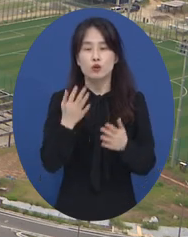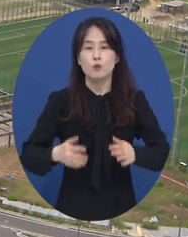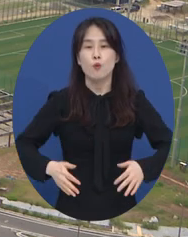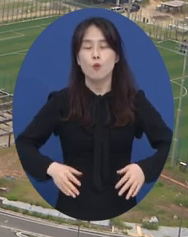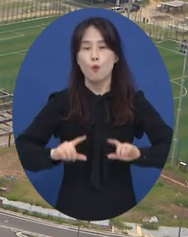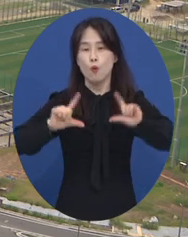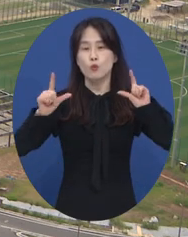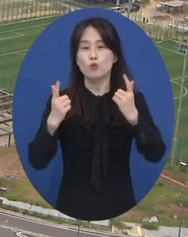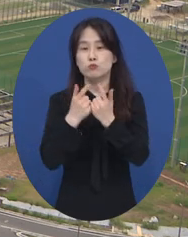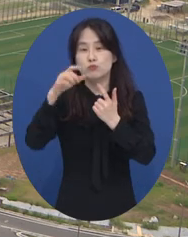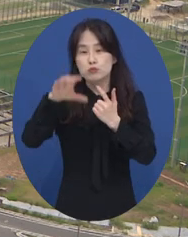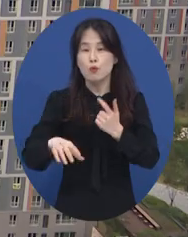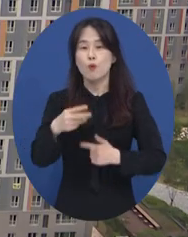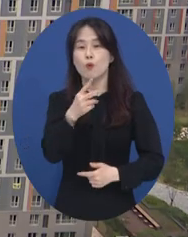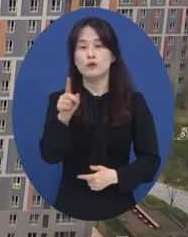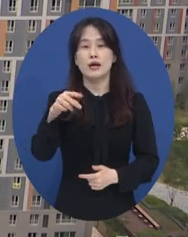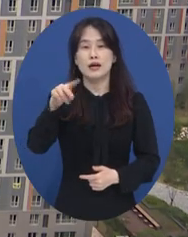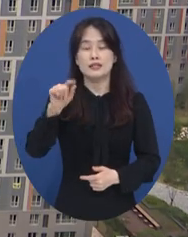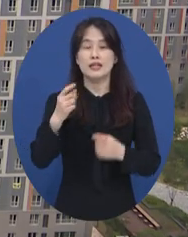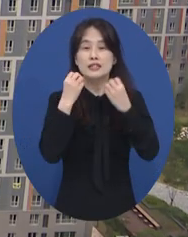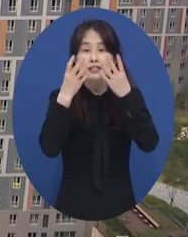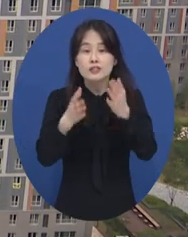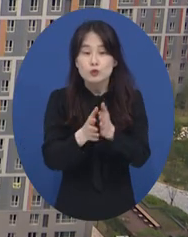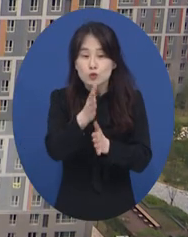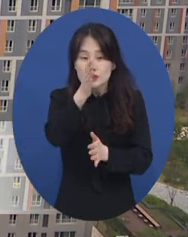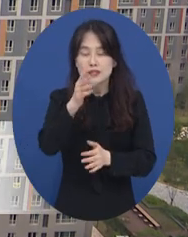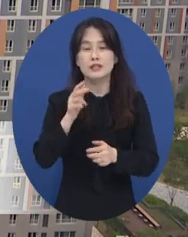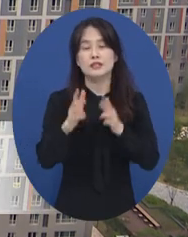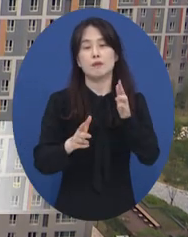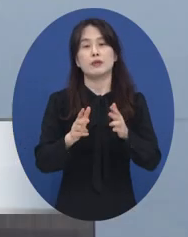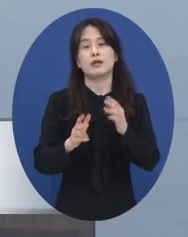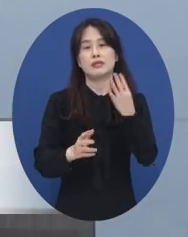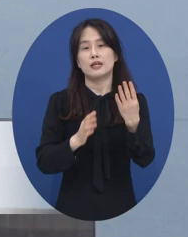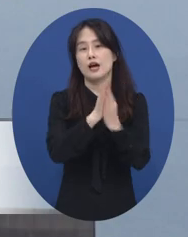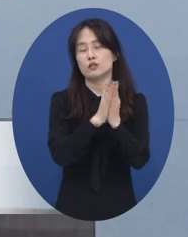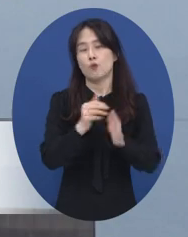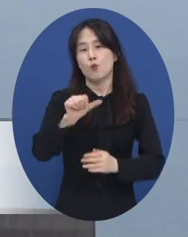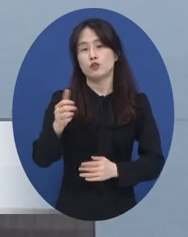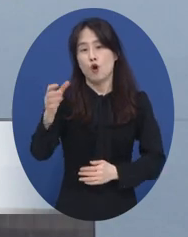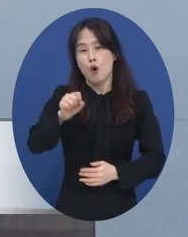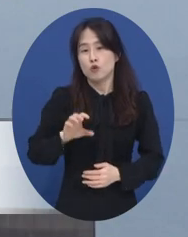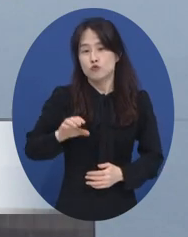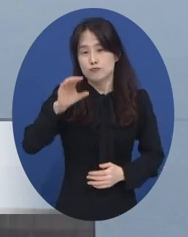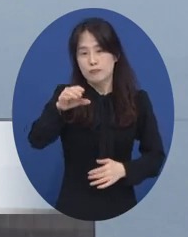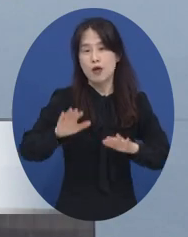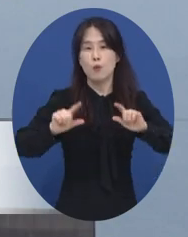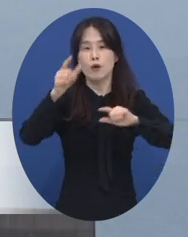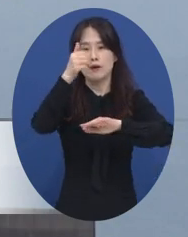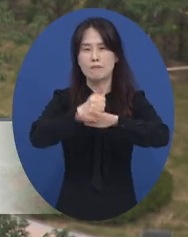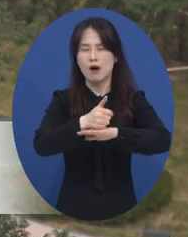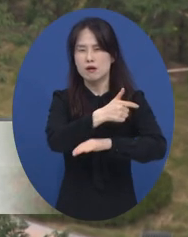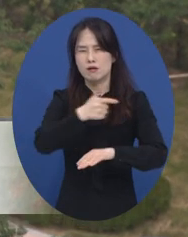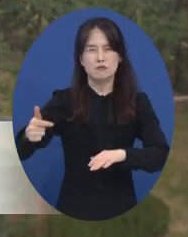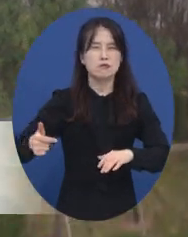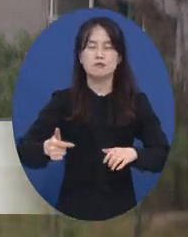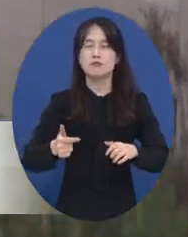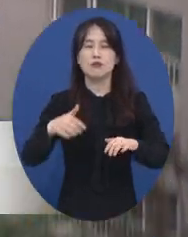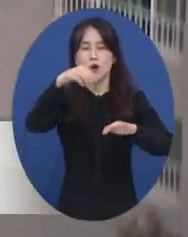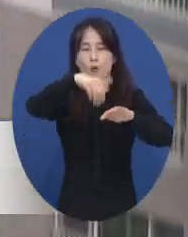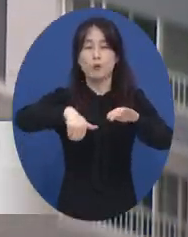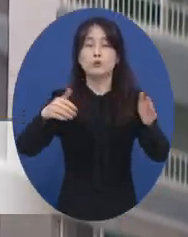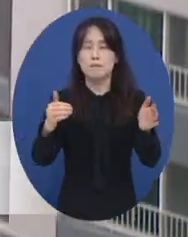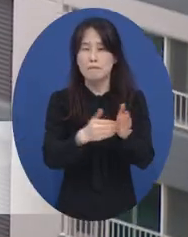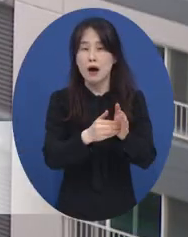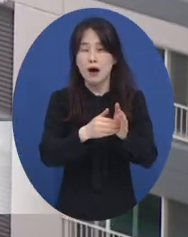경기도 동북부에 자리한 남양주의 다산 신도시. 사업비 약 4조 5천억 원을 투입해 올해 말이면 대규모 지구